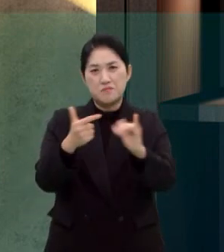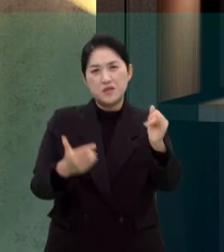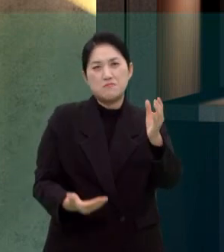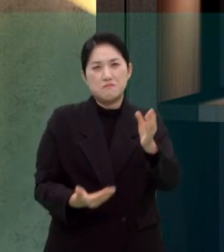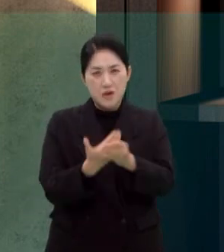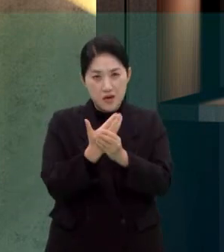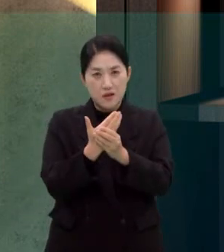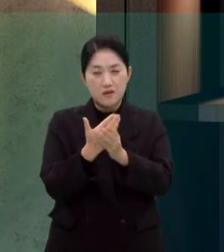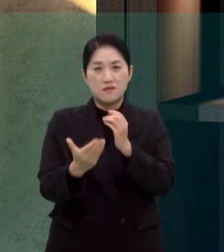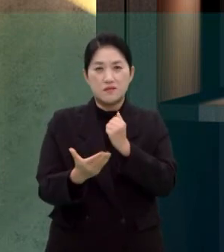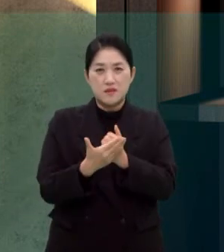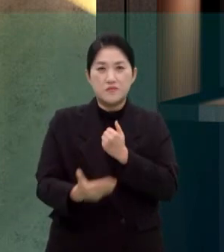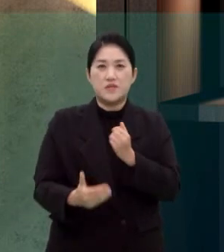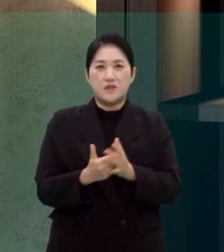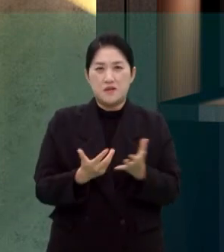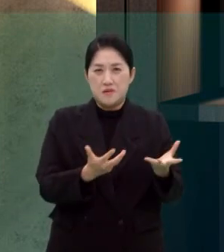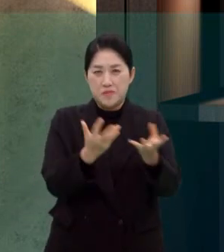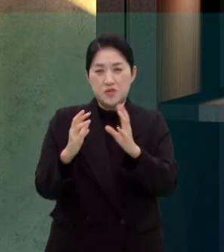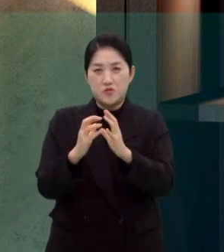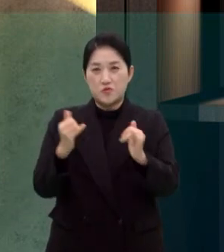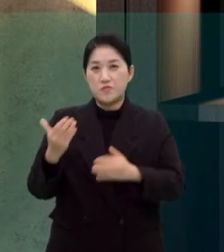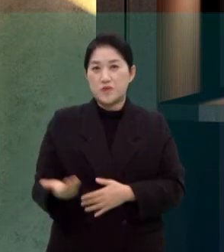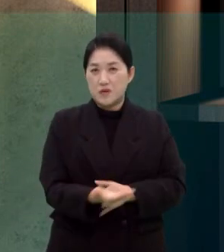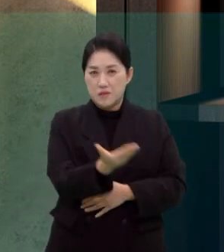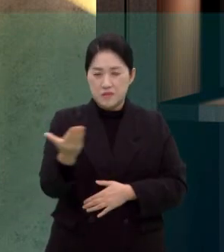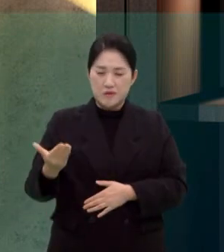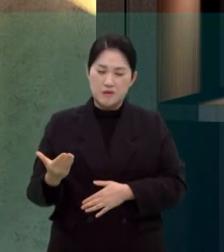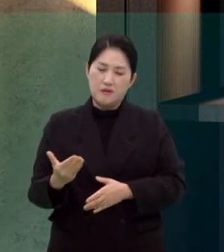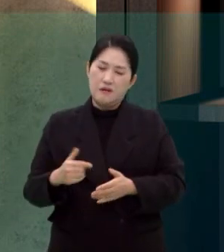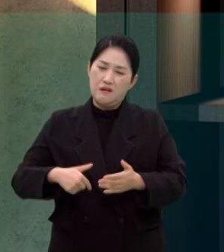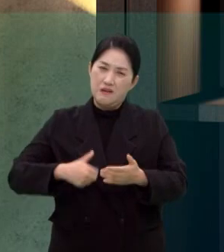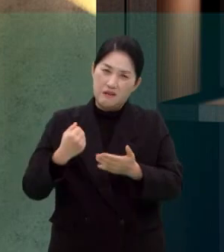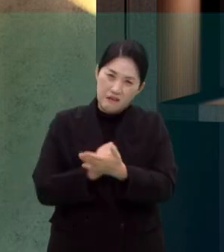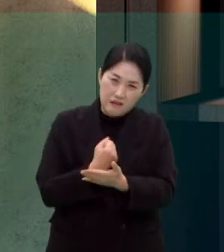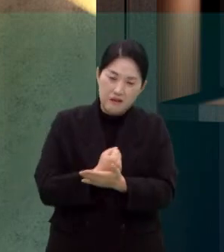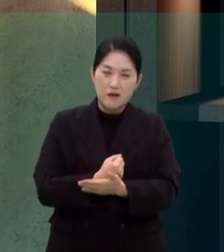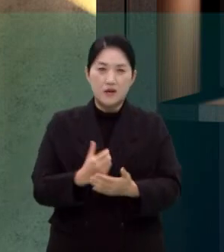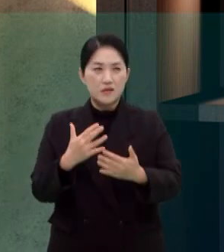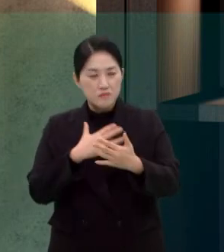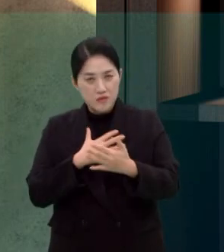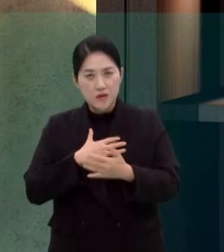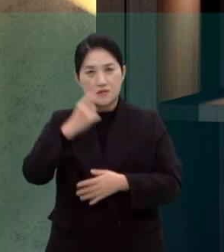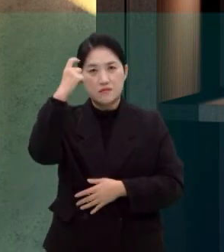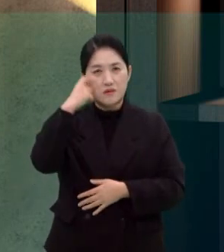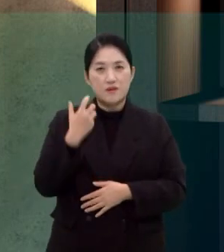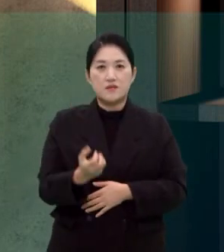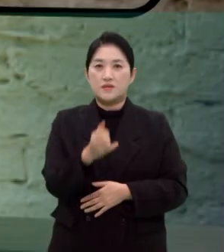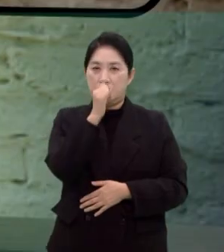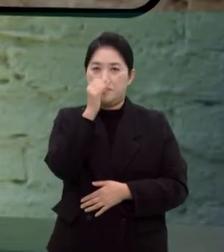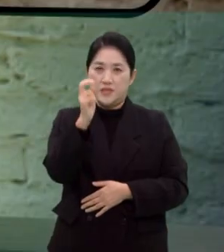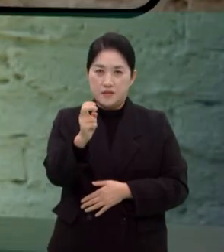이어지며 많은 국민들께서 안타까움과 불안을 느끼고 계십니다.